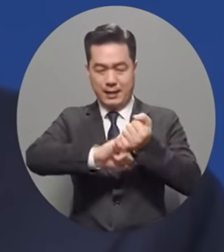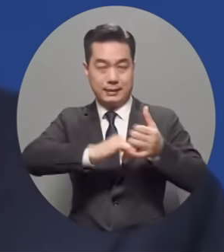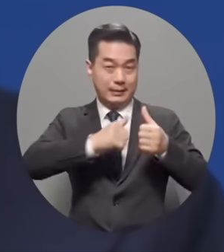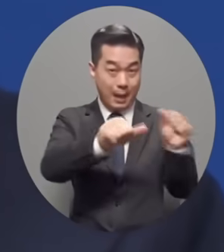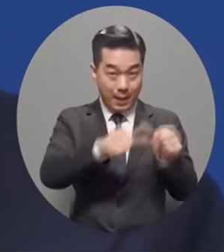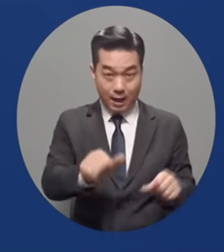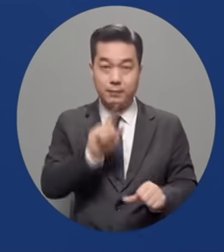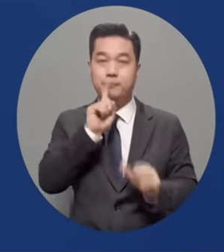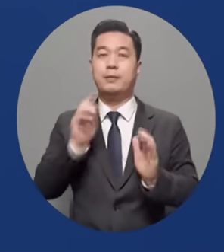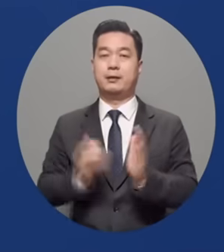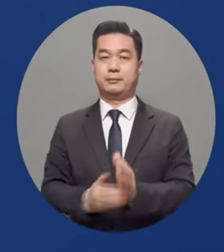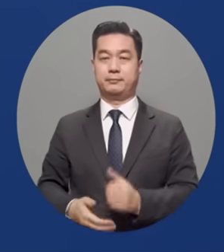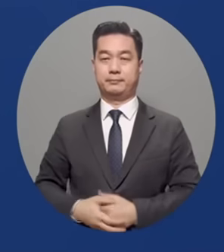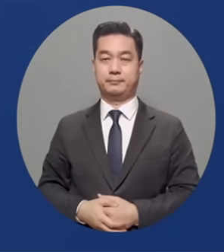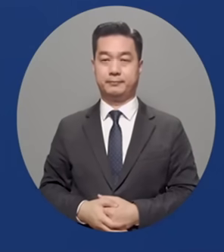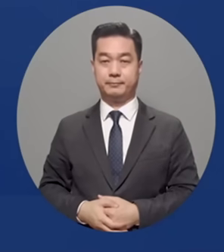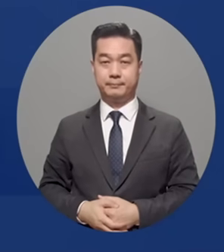밝혔습니다.